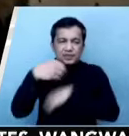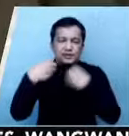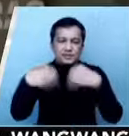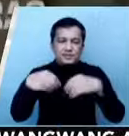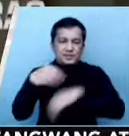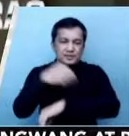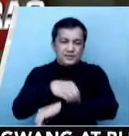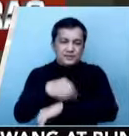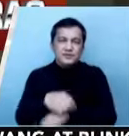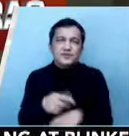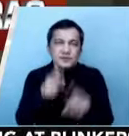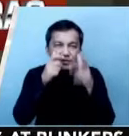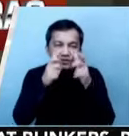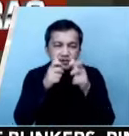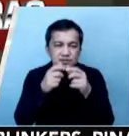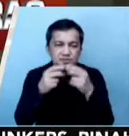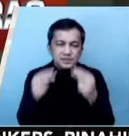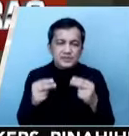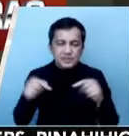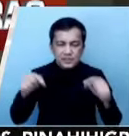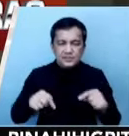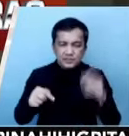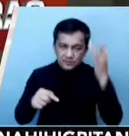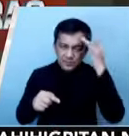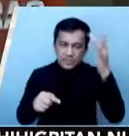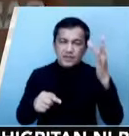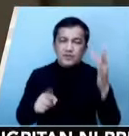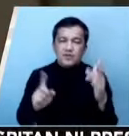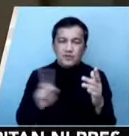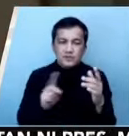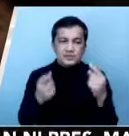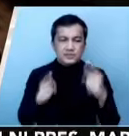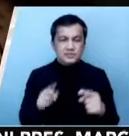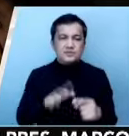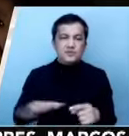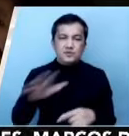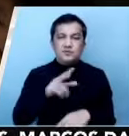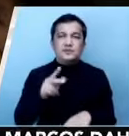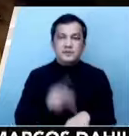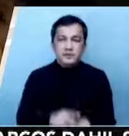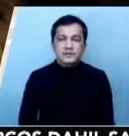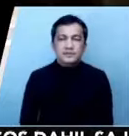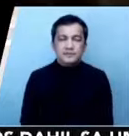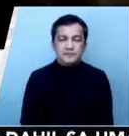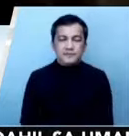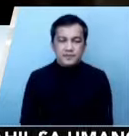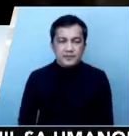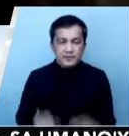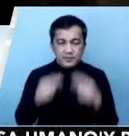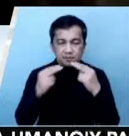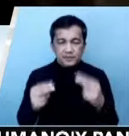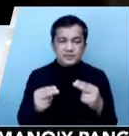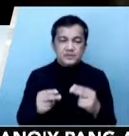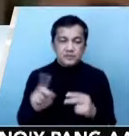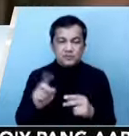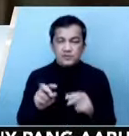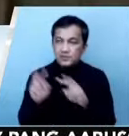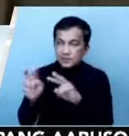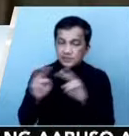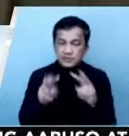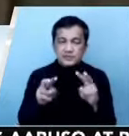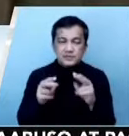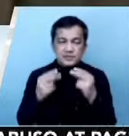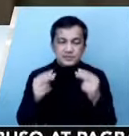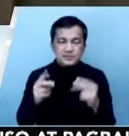nasasagap. Dito namin nalalaman yung bawat nangyayari sa buong Pilipinas. At binabalita ko rin kung ano yung nakikita ko na balita sa TV